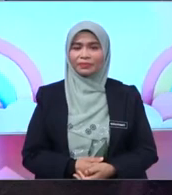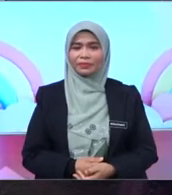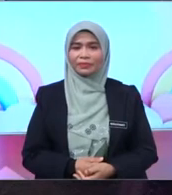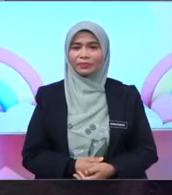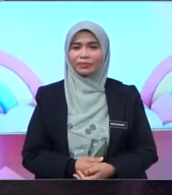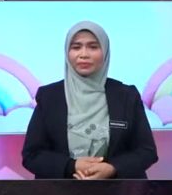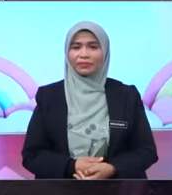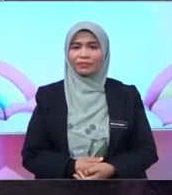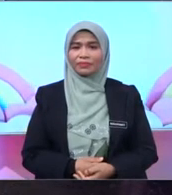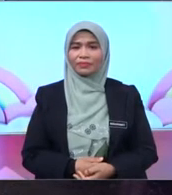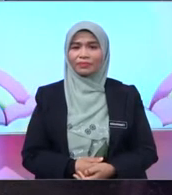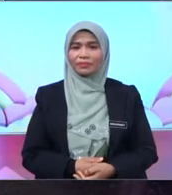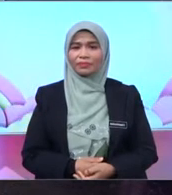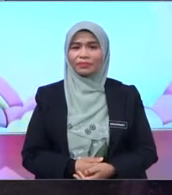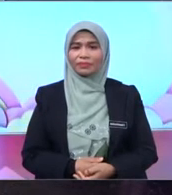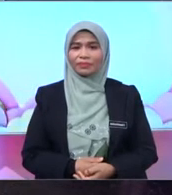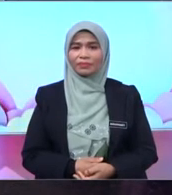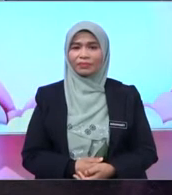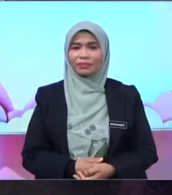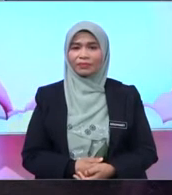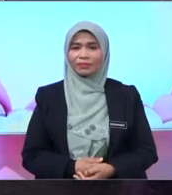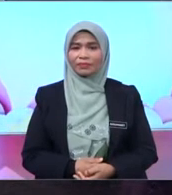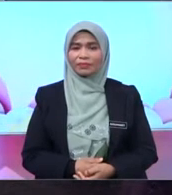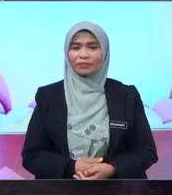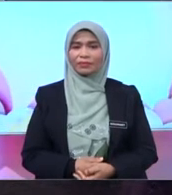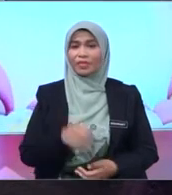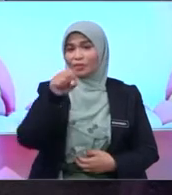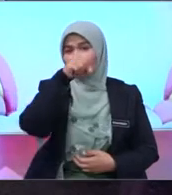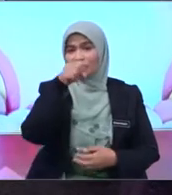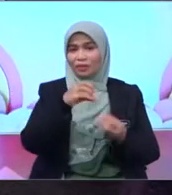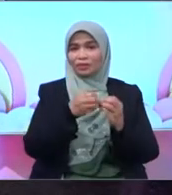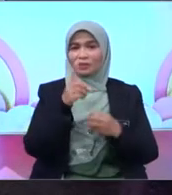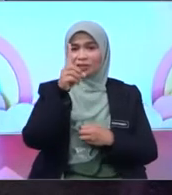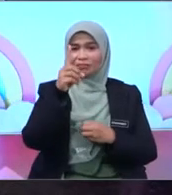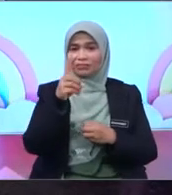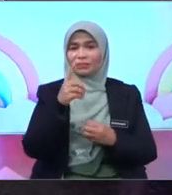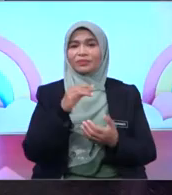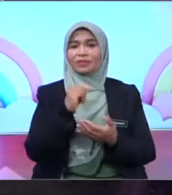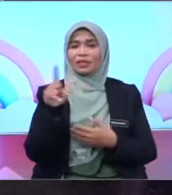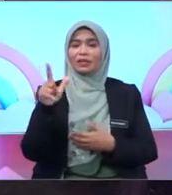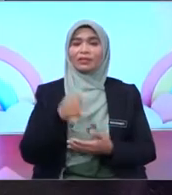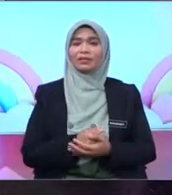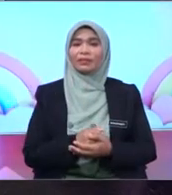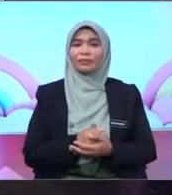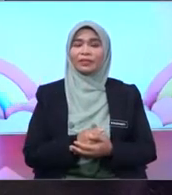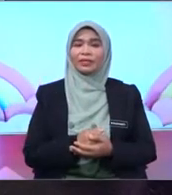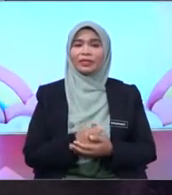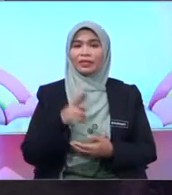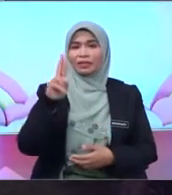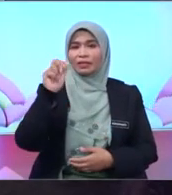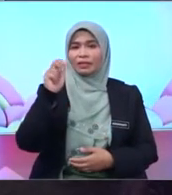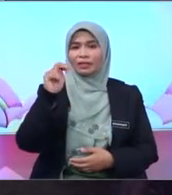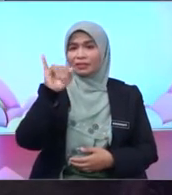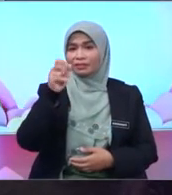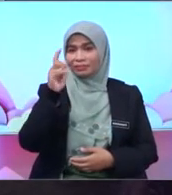berat tanpa dulu disini soalnya nomor 1 berbunyi Raj Singh